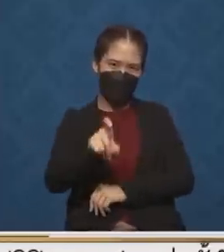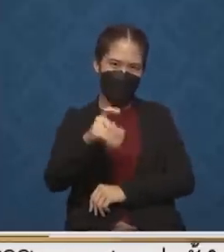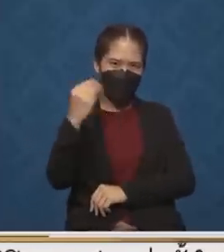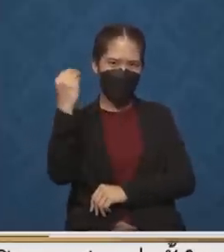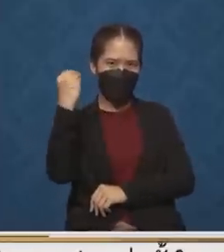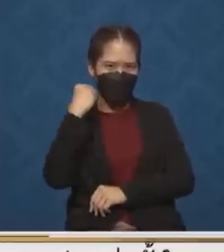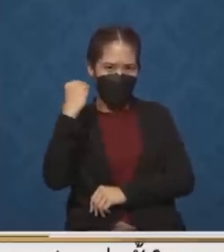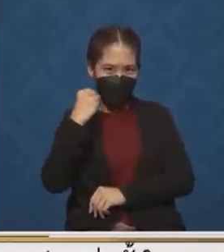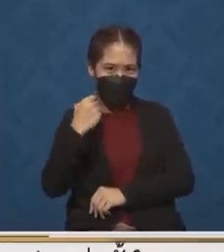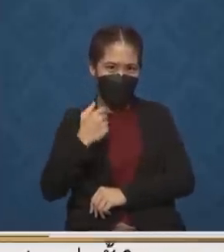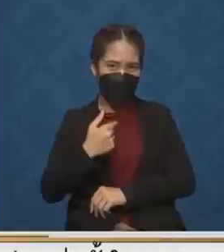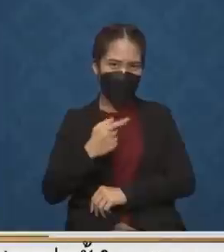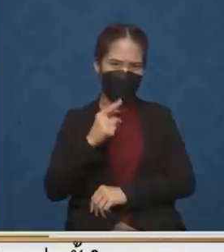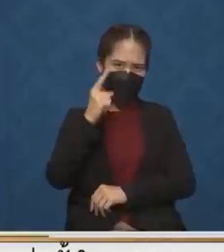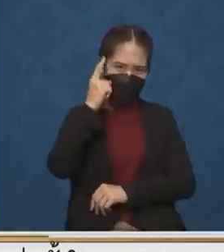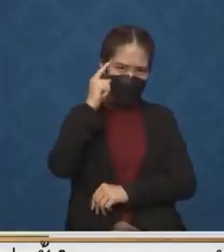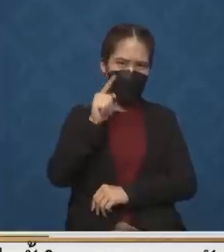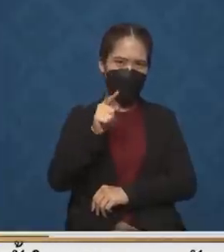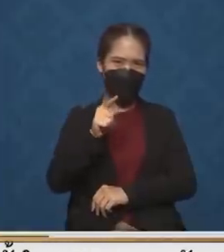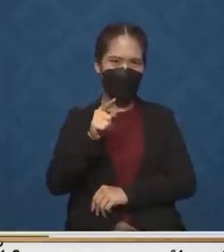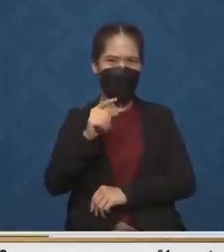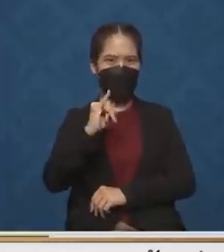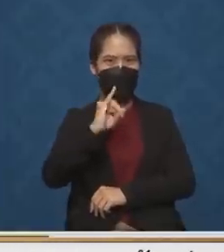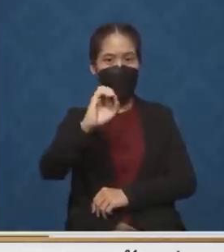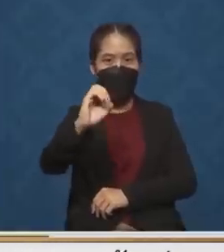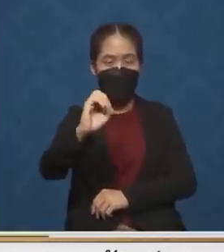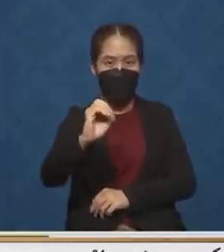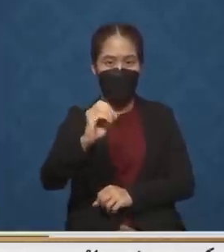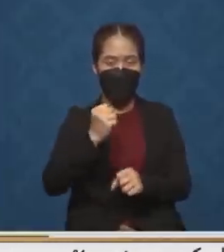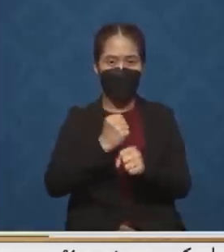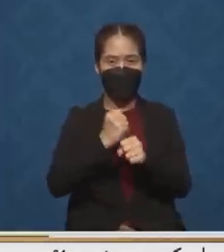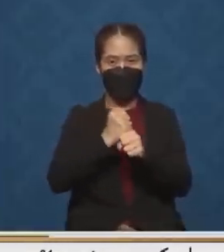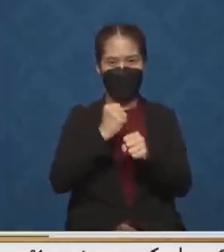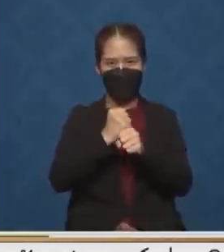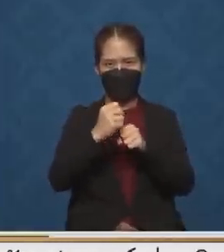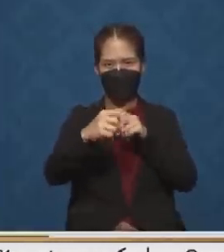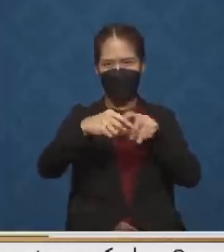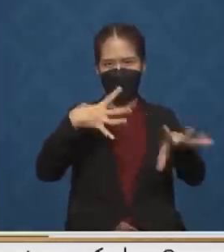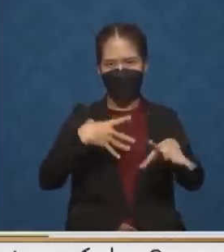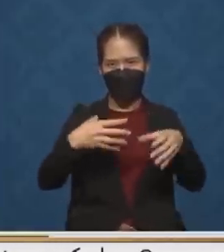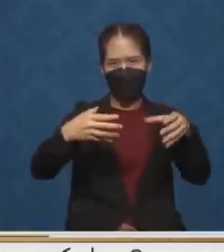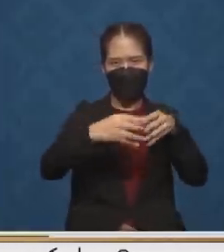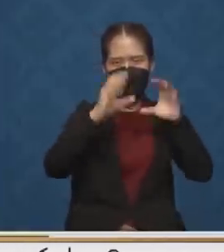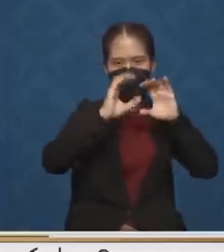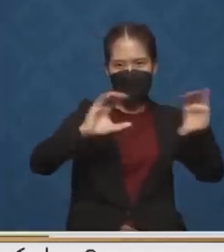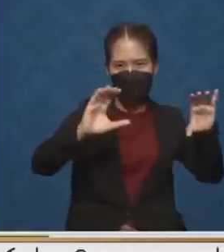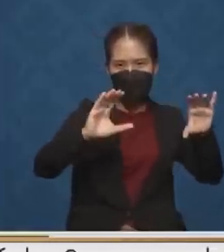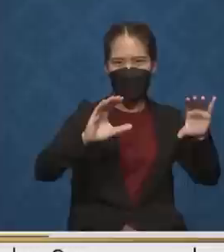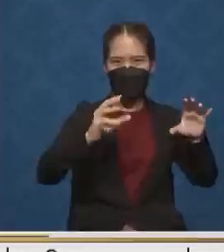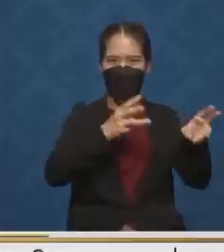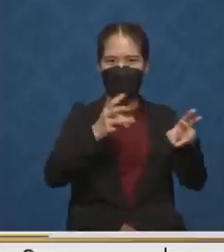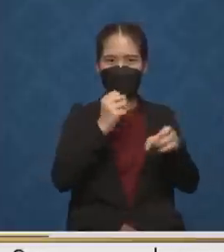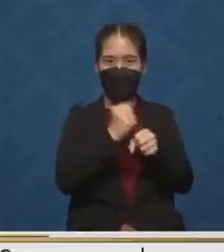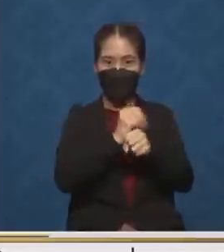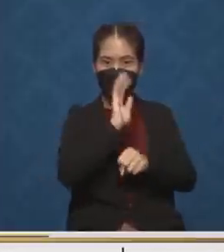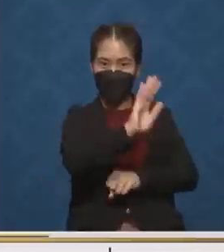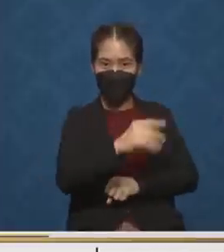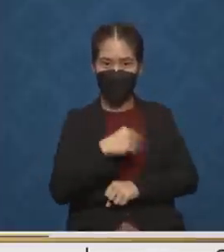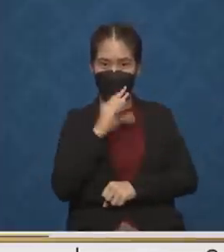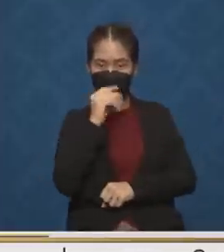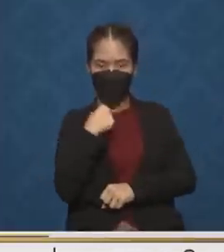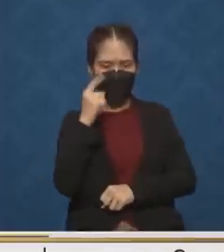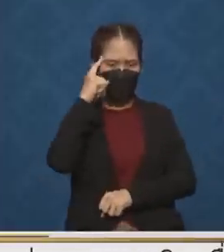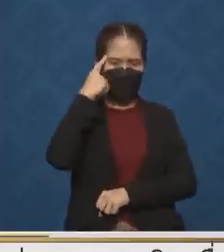ท่านกใช้ปฏิวัิการเห่านี้ไปโจมตีภัษเมืองของท่านไปโจมตีการทำงานของท่านแล้บอกวไม่รู้ ไม่รู้